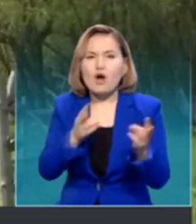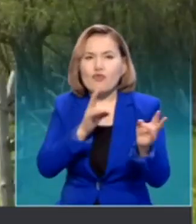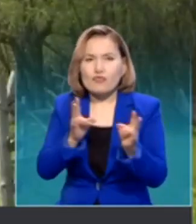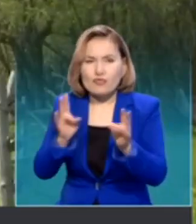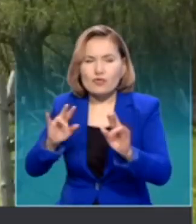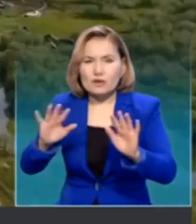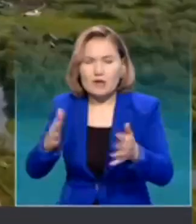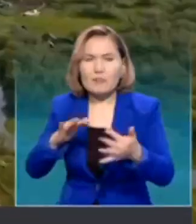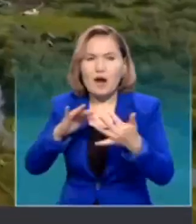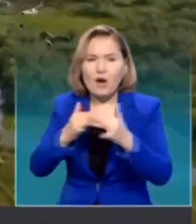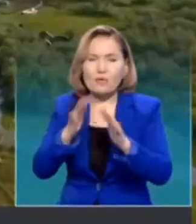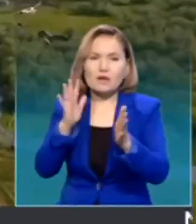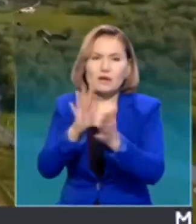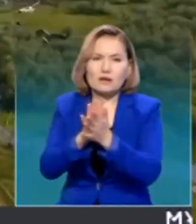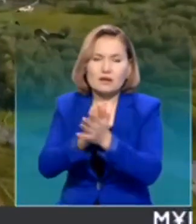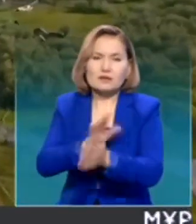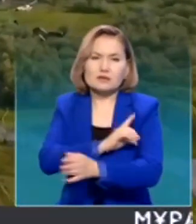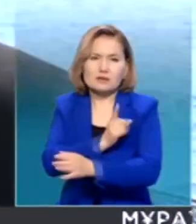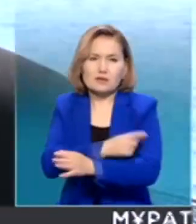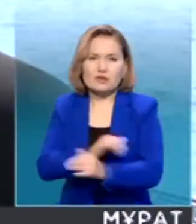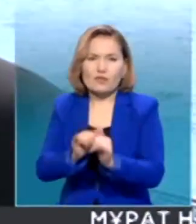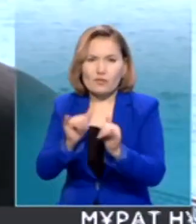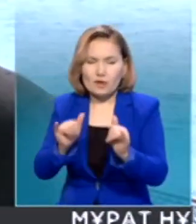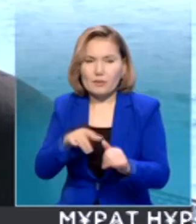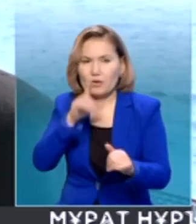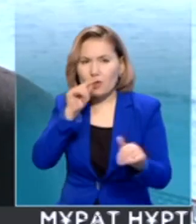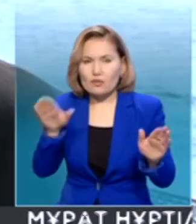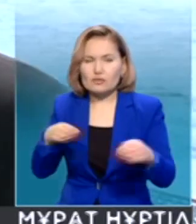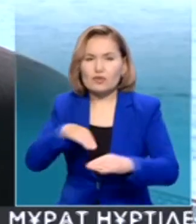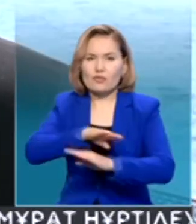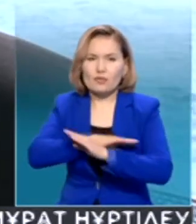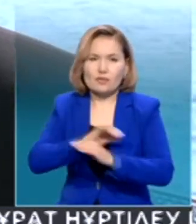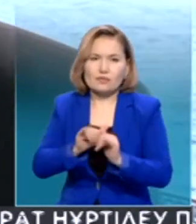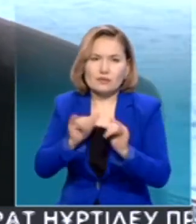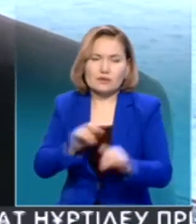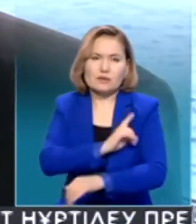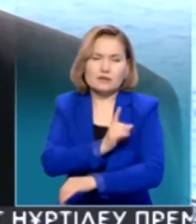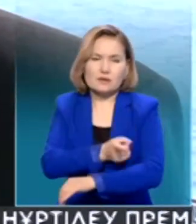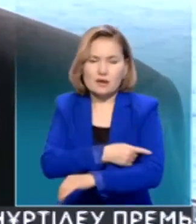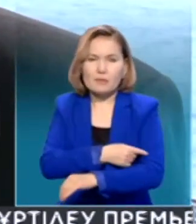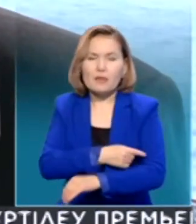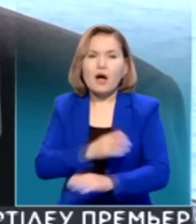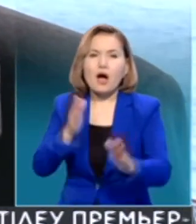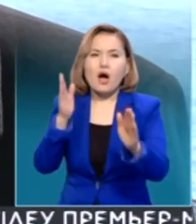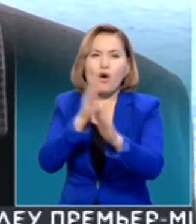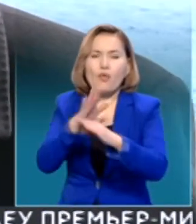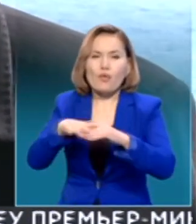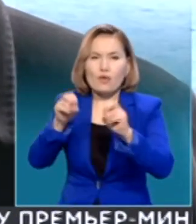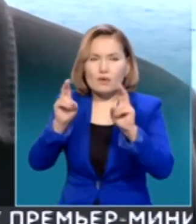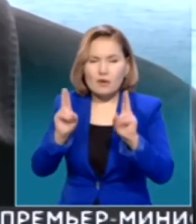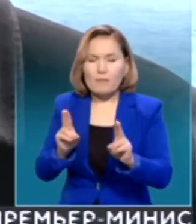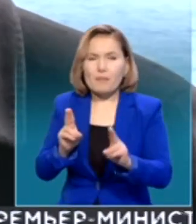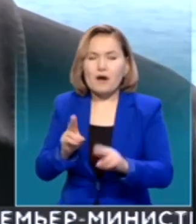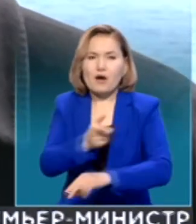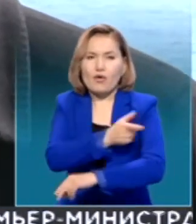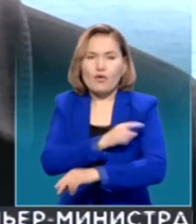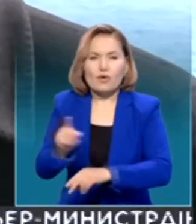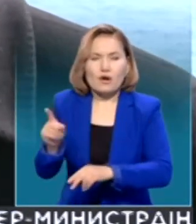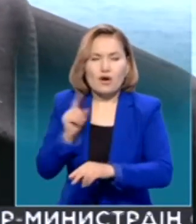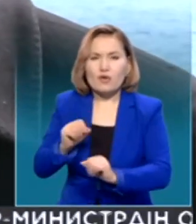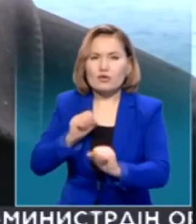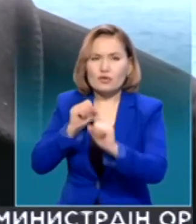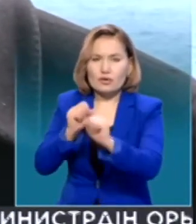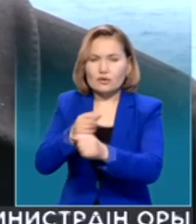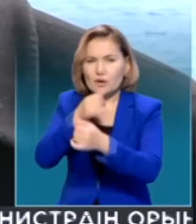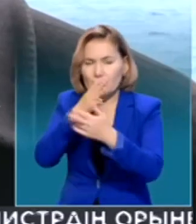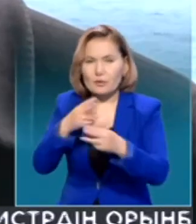ластану деңгейі де жоғары. Лесхозы. Орманшылардың құсты қорғауға қазір мүмкіндігі өте аз. Өйткені алапат өрт болған